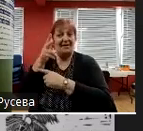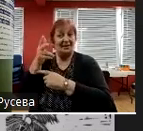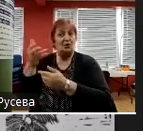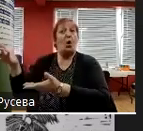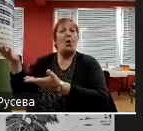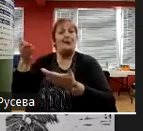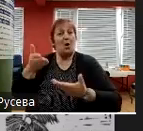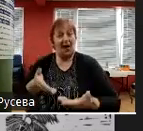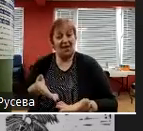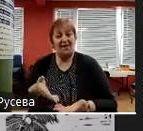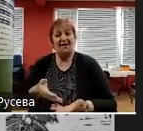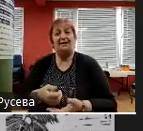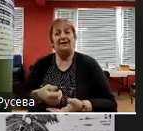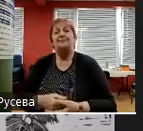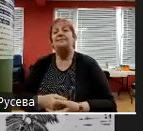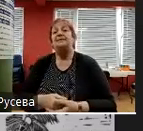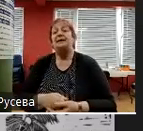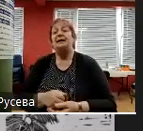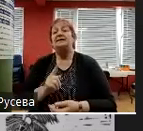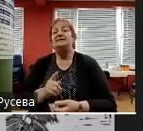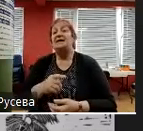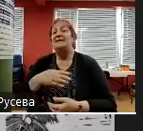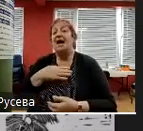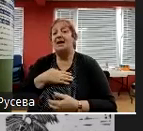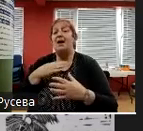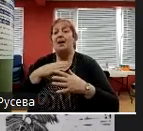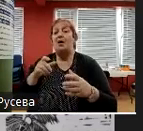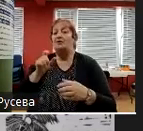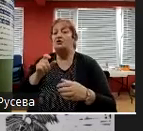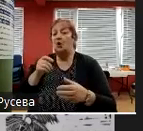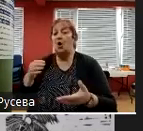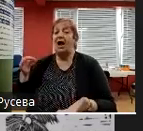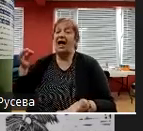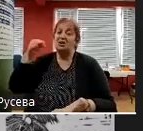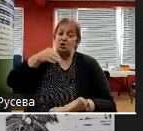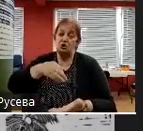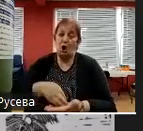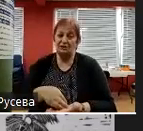поканата, за да имат повече хора достъп до